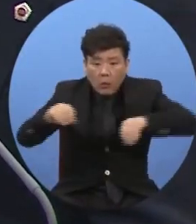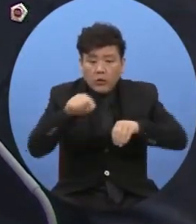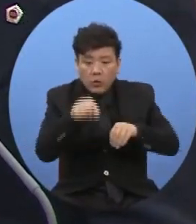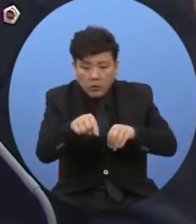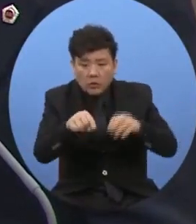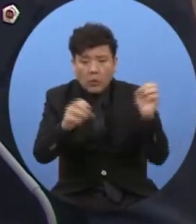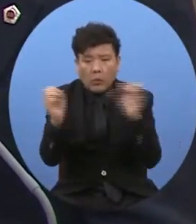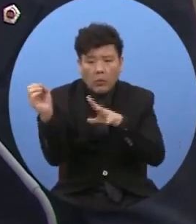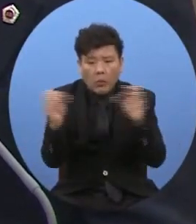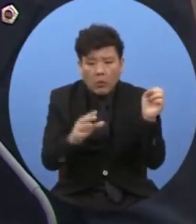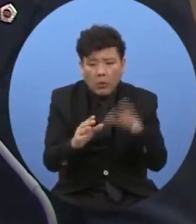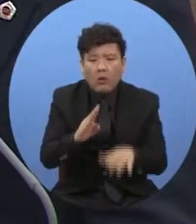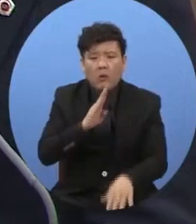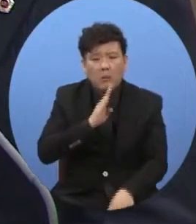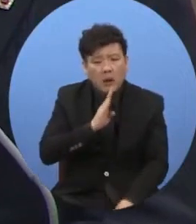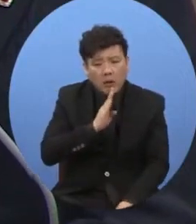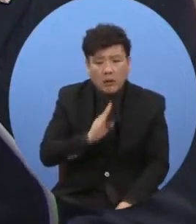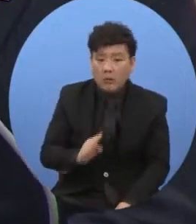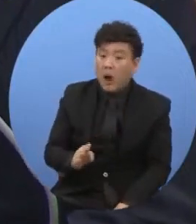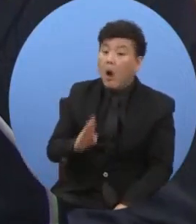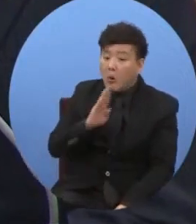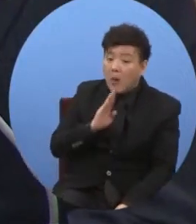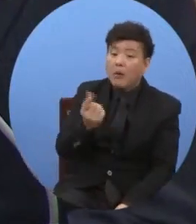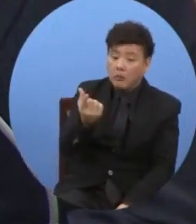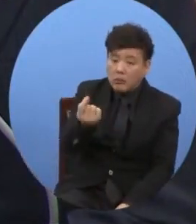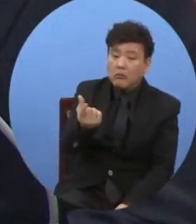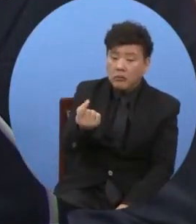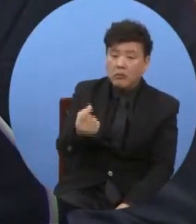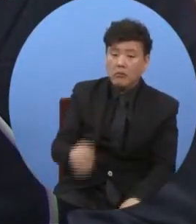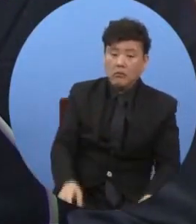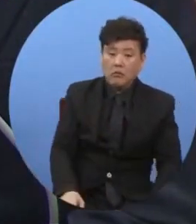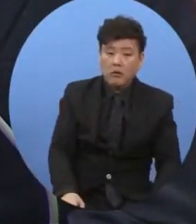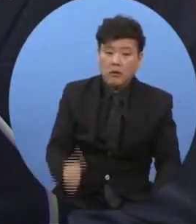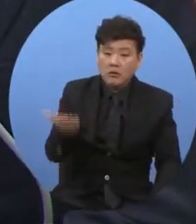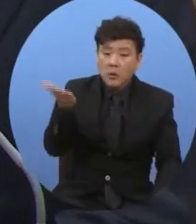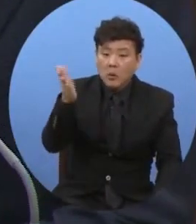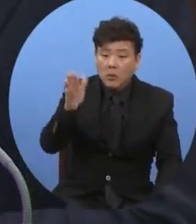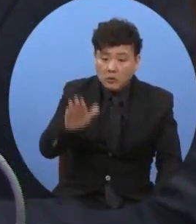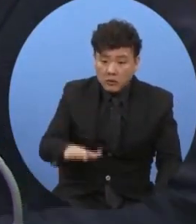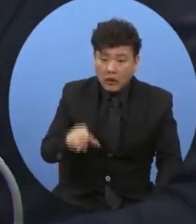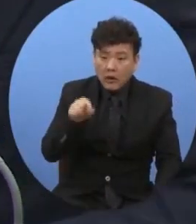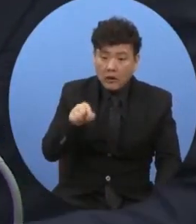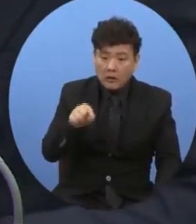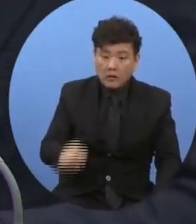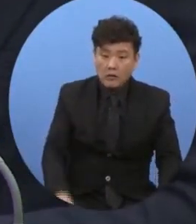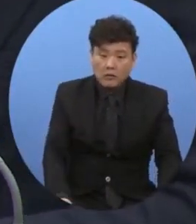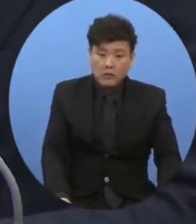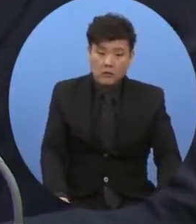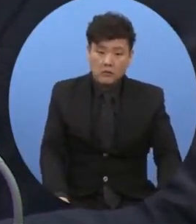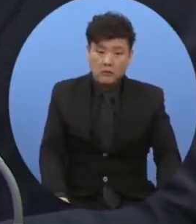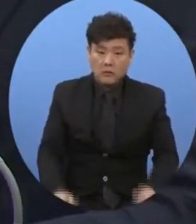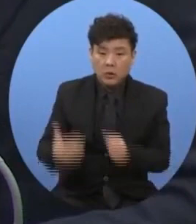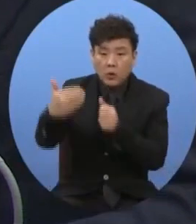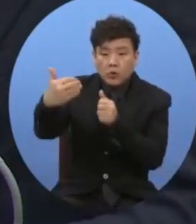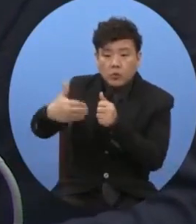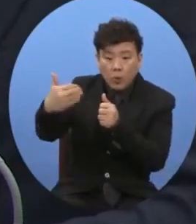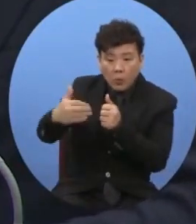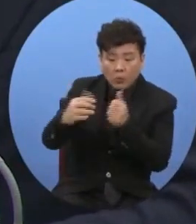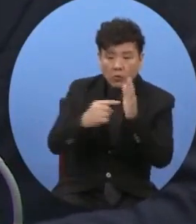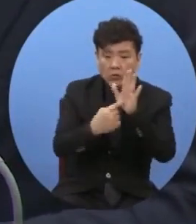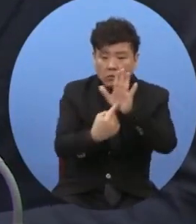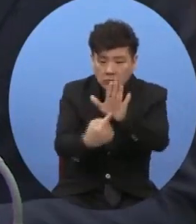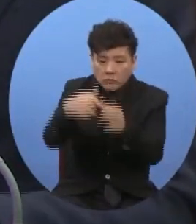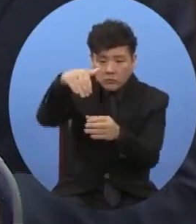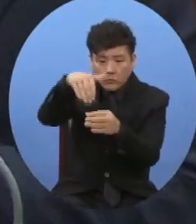담론이 이어져야 되는 게 맞지 않다고 보세요? 아, 그렇습니다. 근데 이런 요구나 발표가